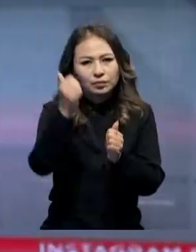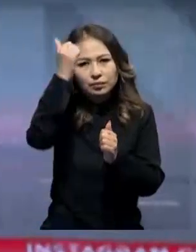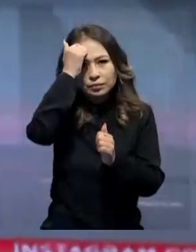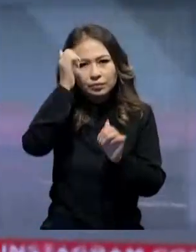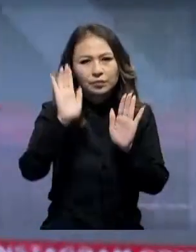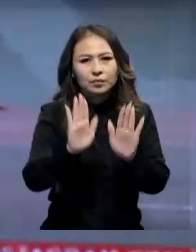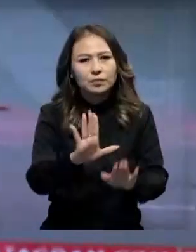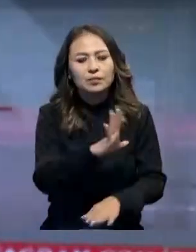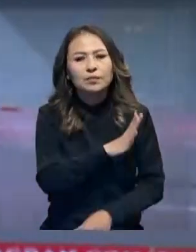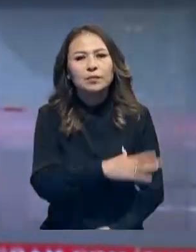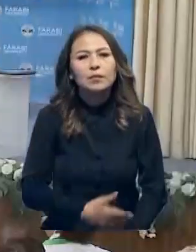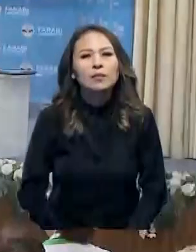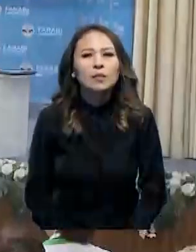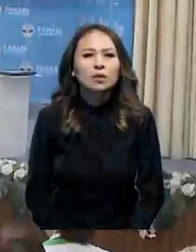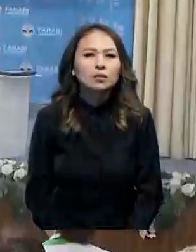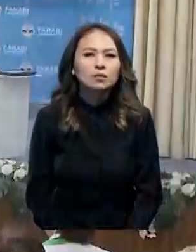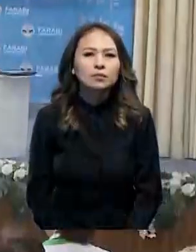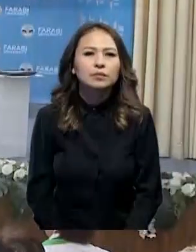естелік тақта орнатылды.